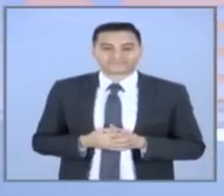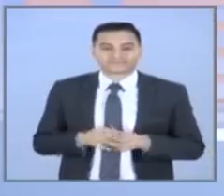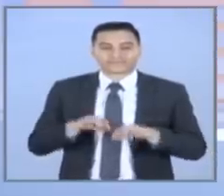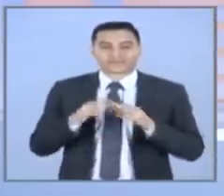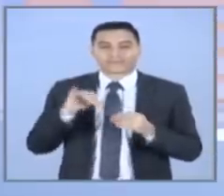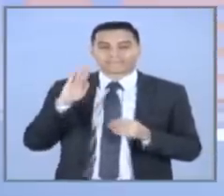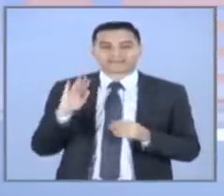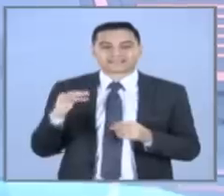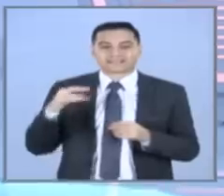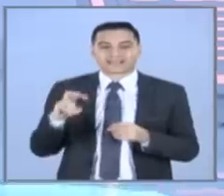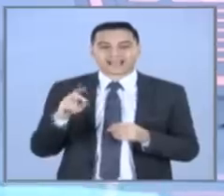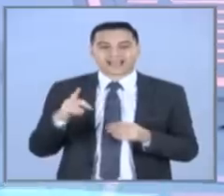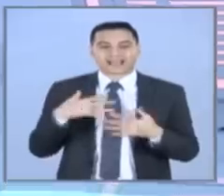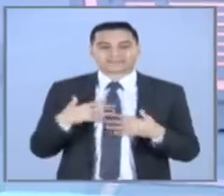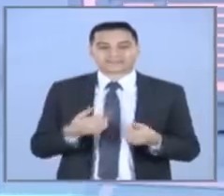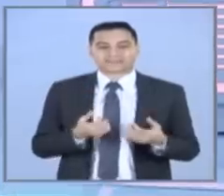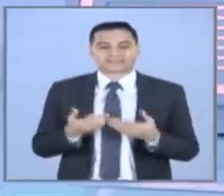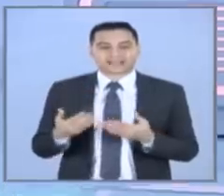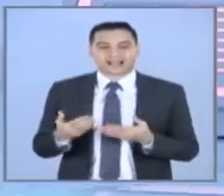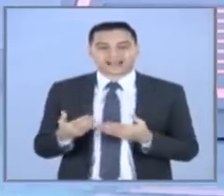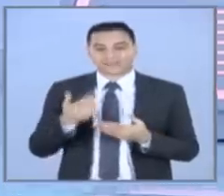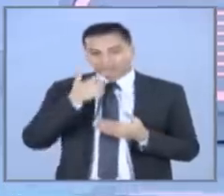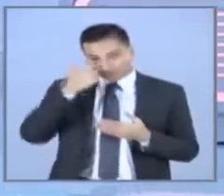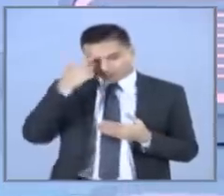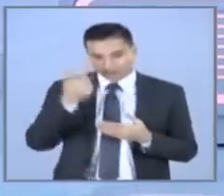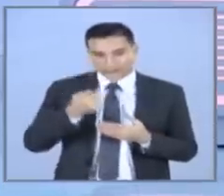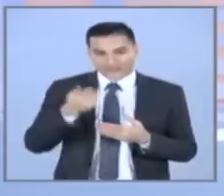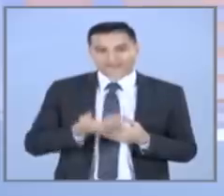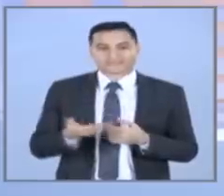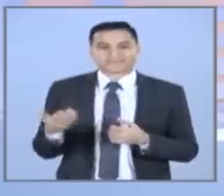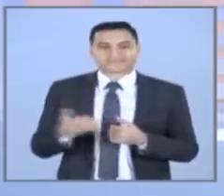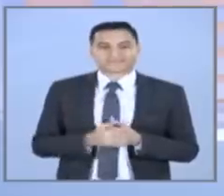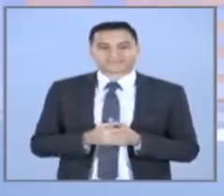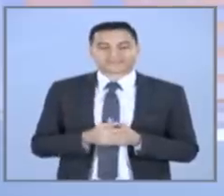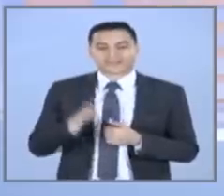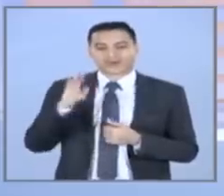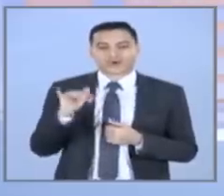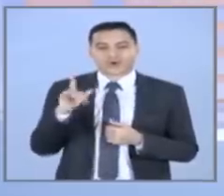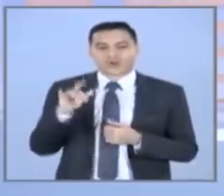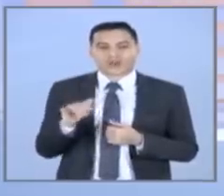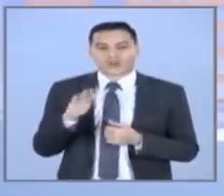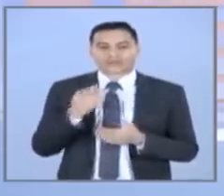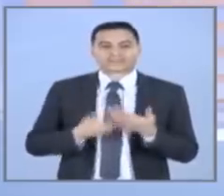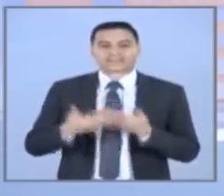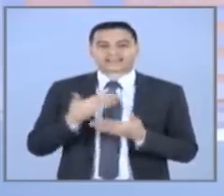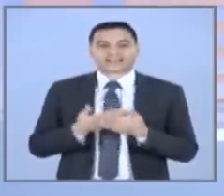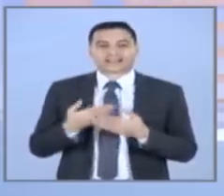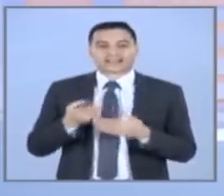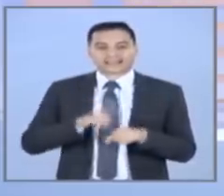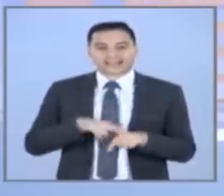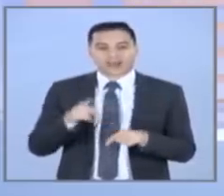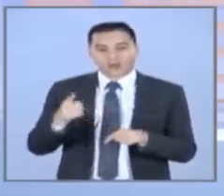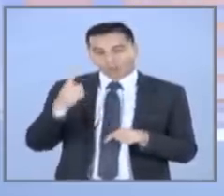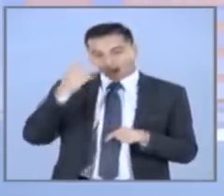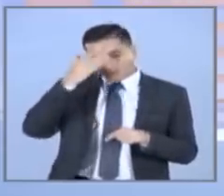عائله مسيحه الحمد لله على السلامه. كل سنه وانتم طيبين. حضرتك طيب. كرولوس رجع تاني، الوحيد اللي